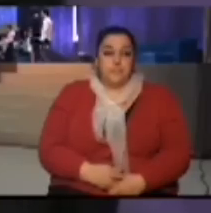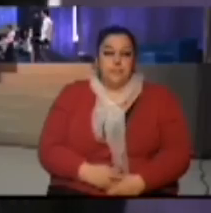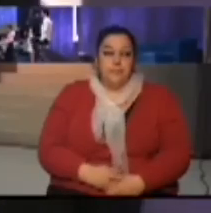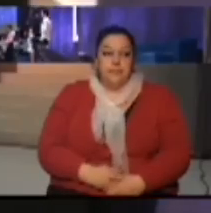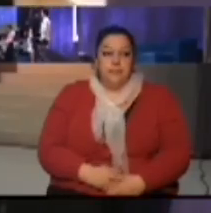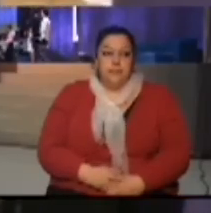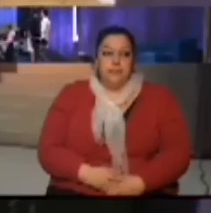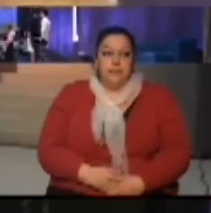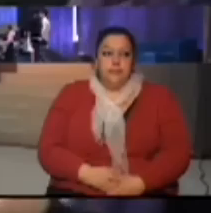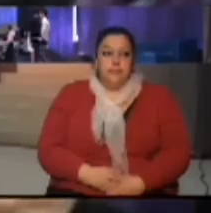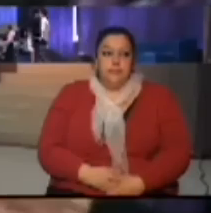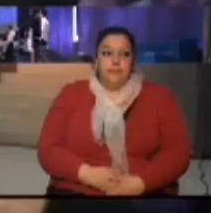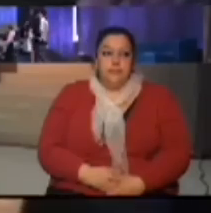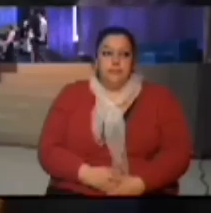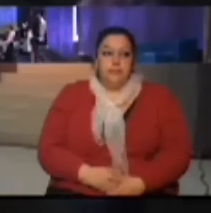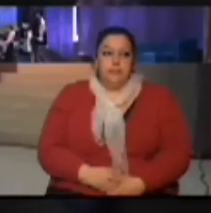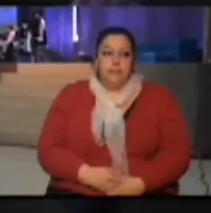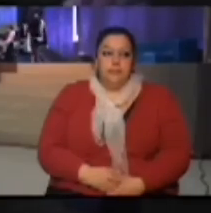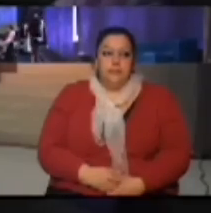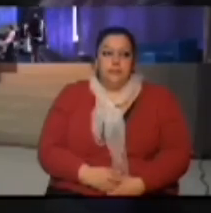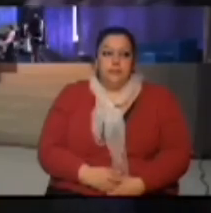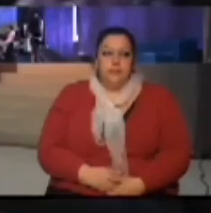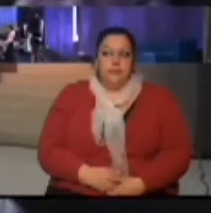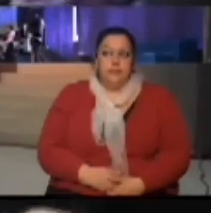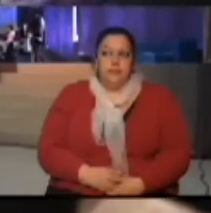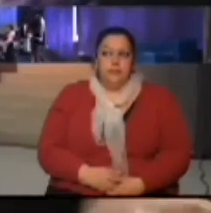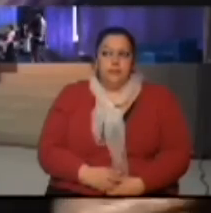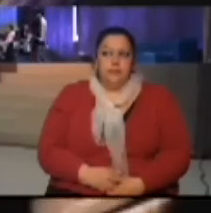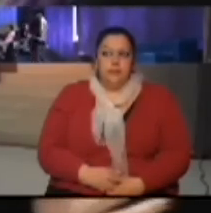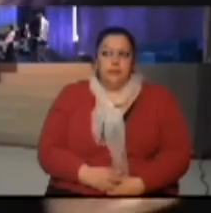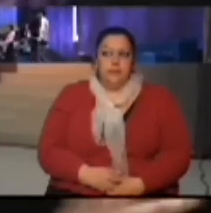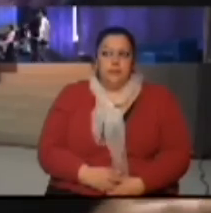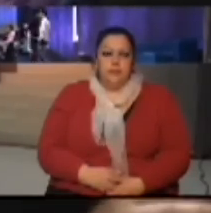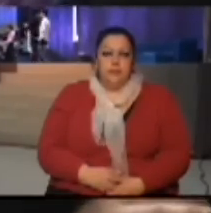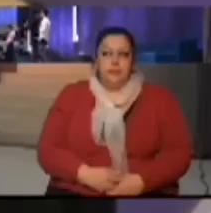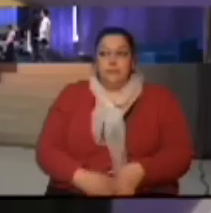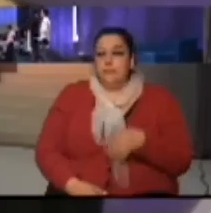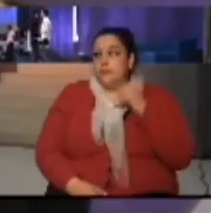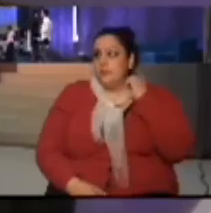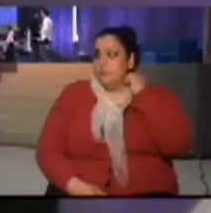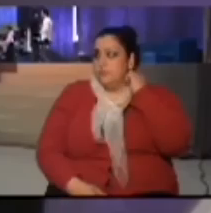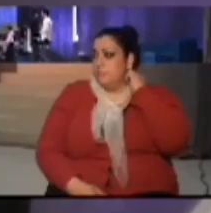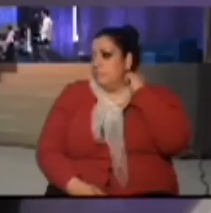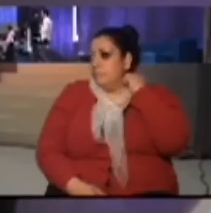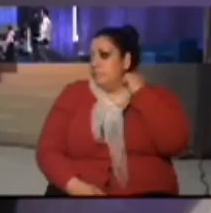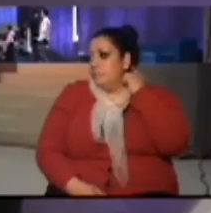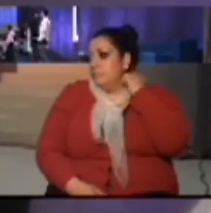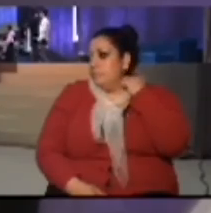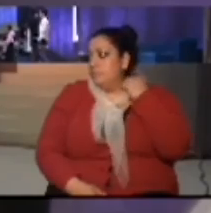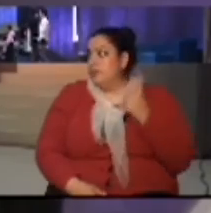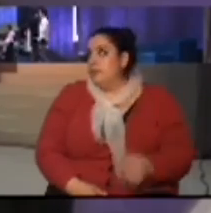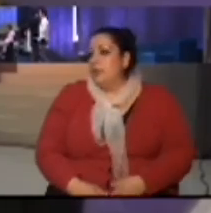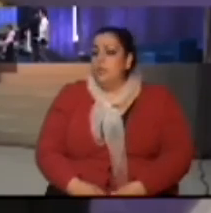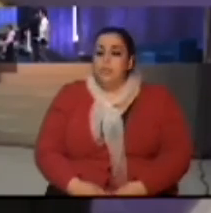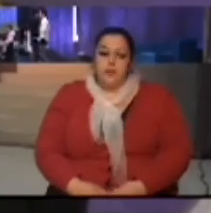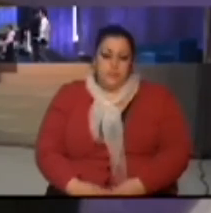խնդրեմ նվերները բաժանեք, ստացեք ձեր նվերները, գնացեք ձեր տեղերը, ու խնդրում եմ, եկեք անպայման, մենք